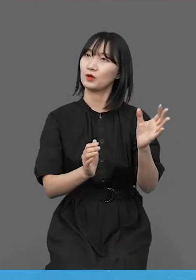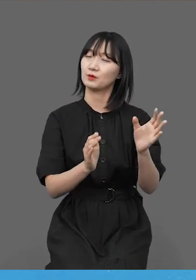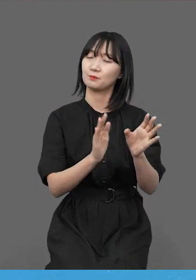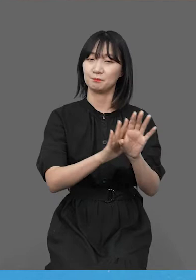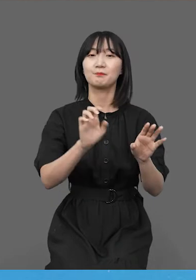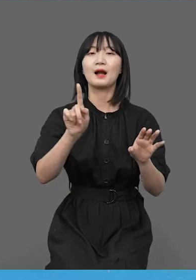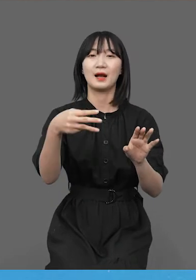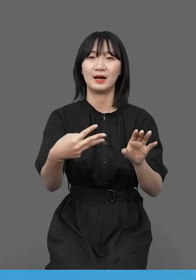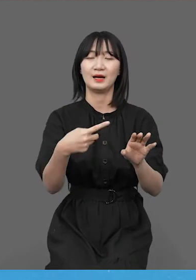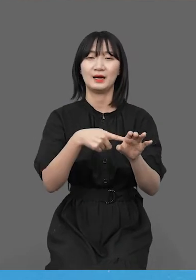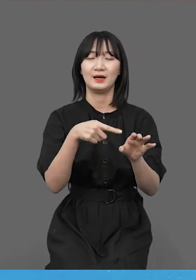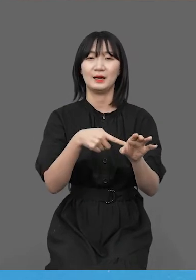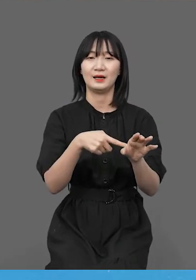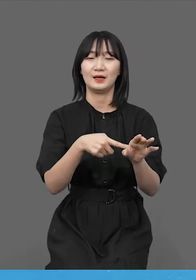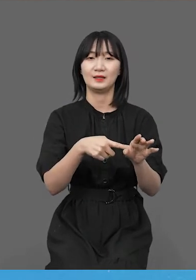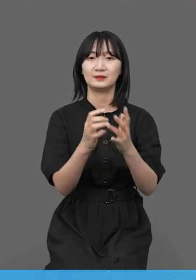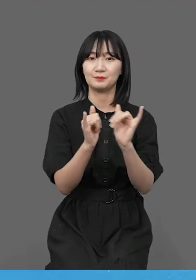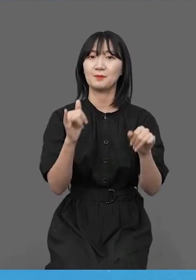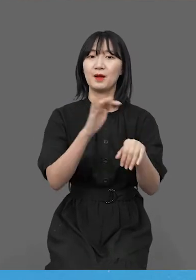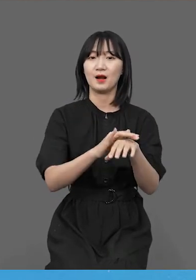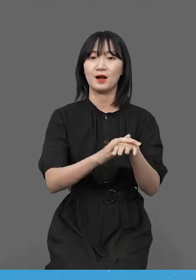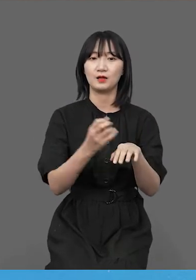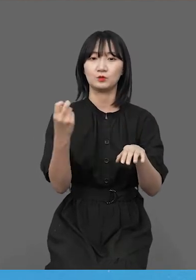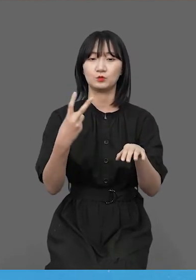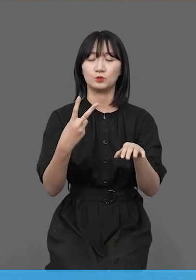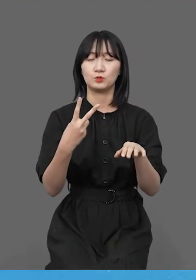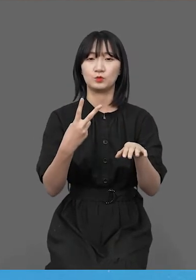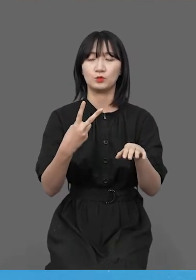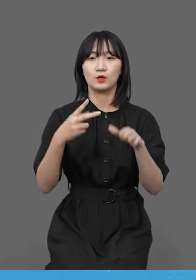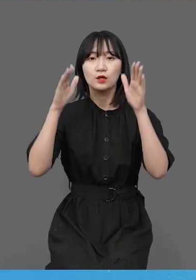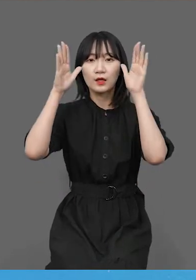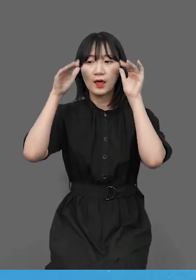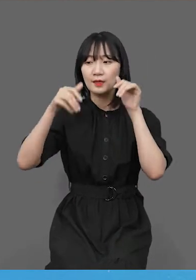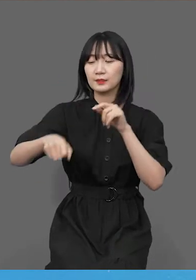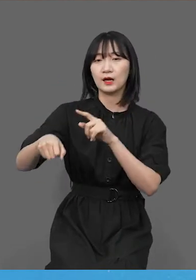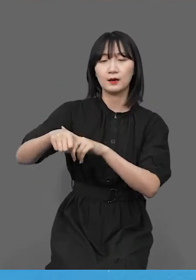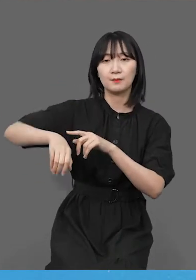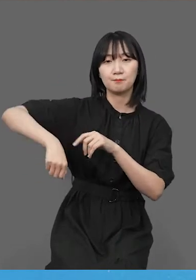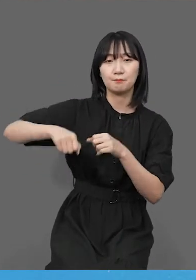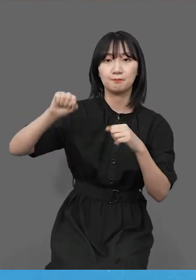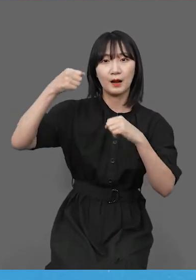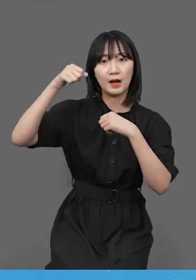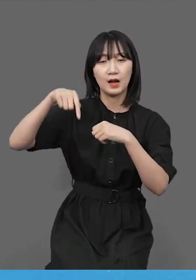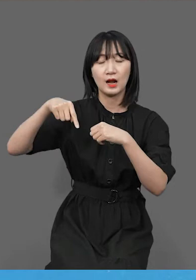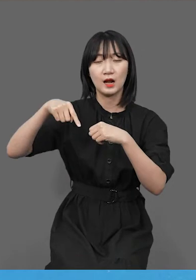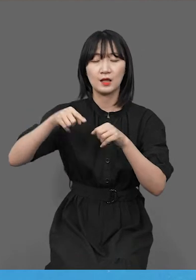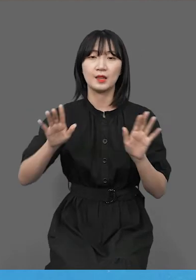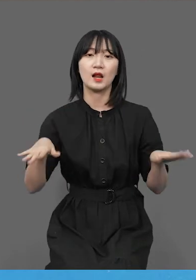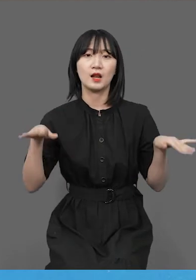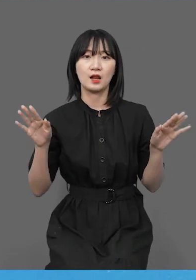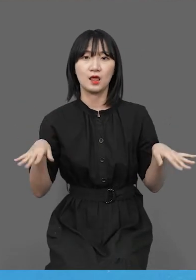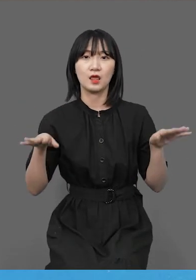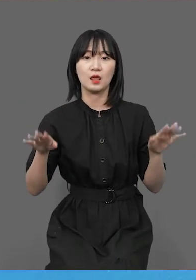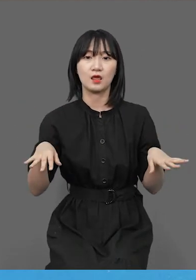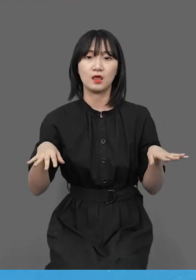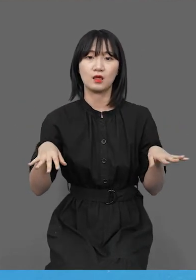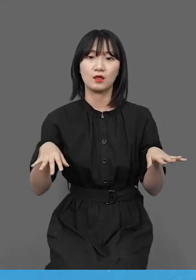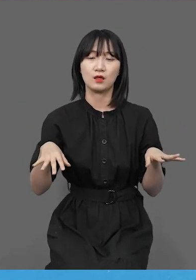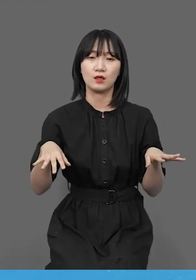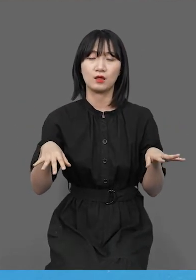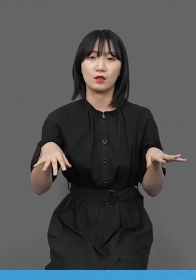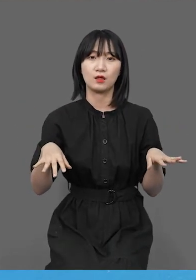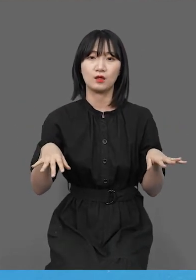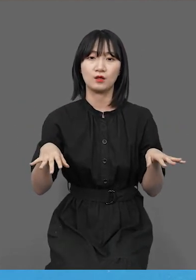우리의 팔, 인간의 팔, 개의 앞다리, 새의 날개, 이런 것들이 한